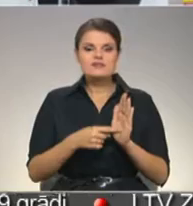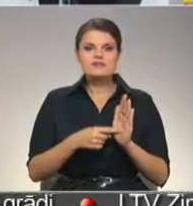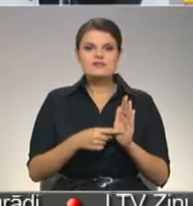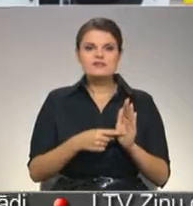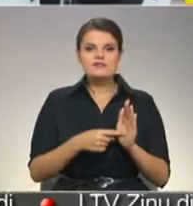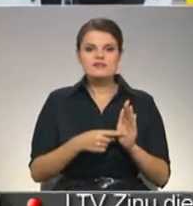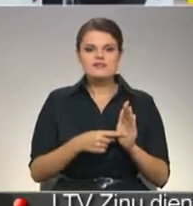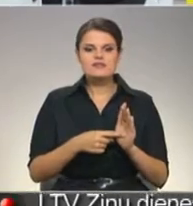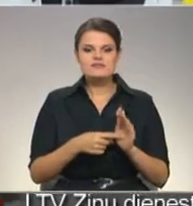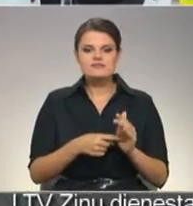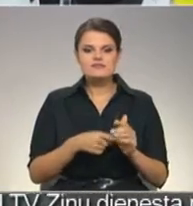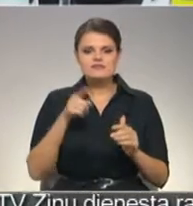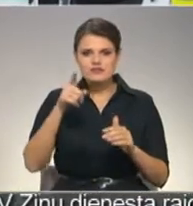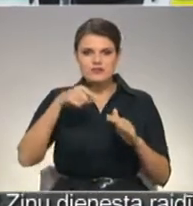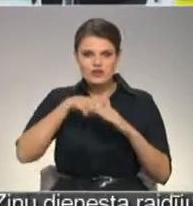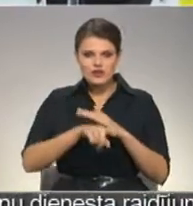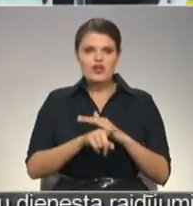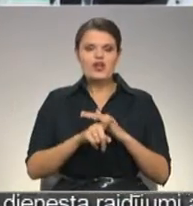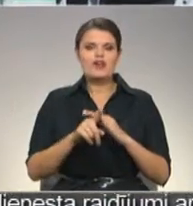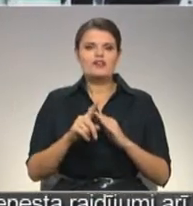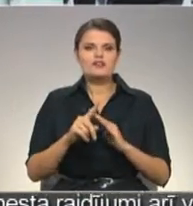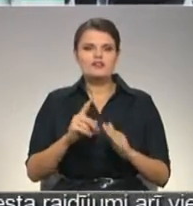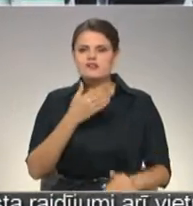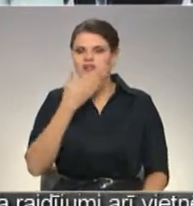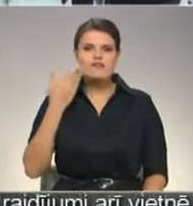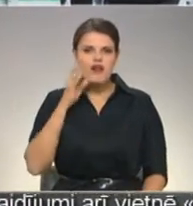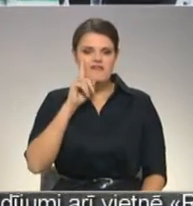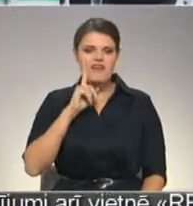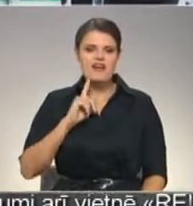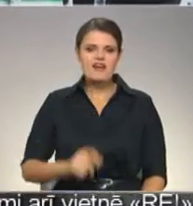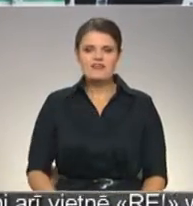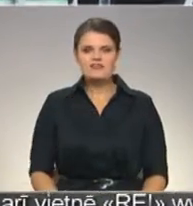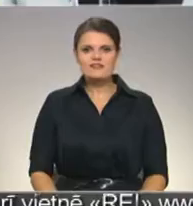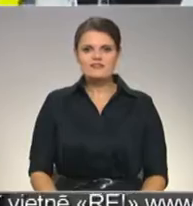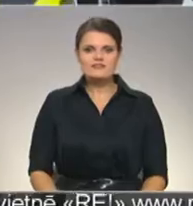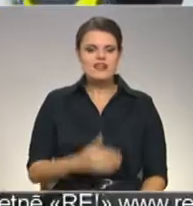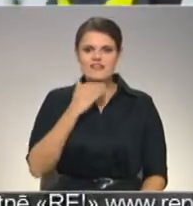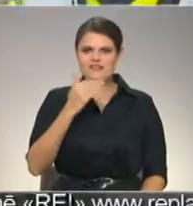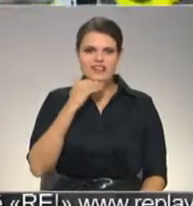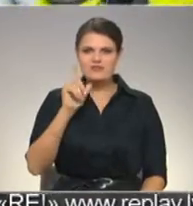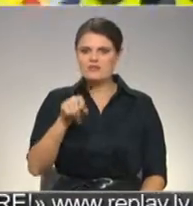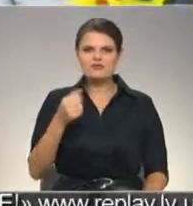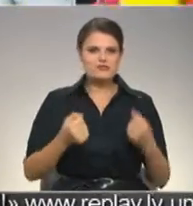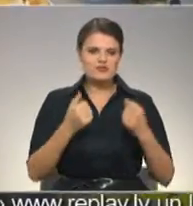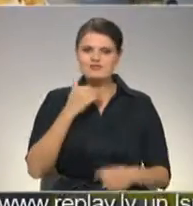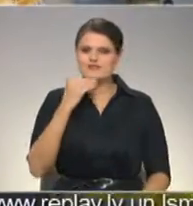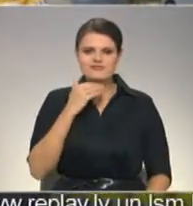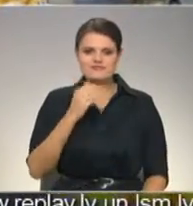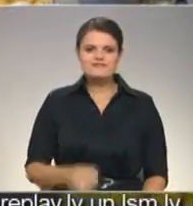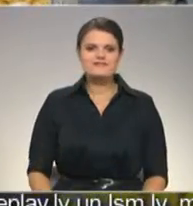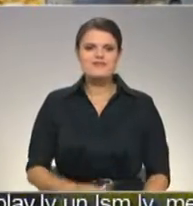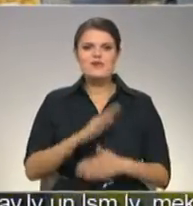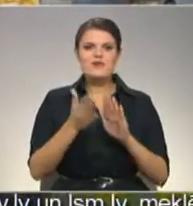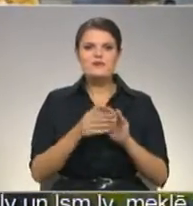Kad tur ir nav ērti. Negribētu braukt tādā mašīnā.